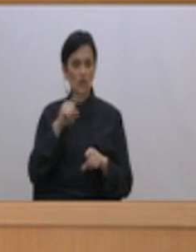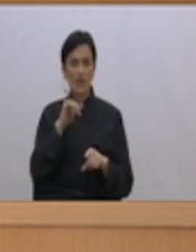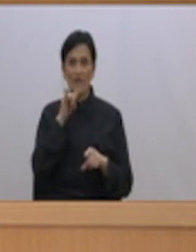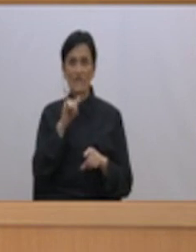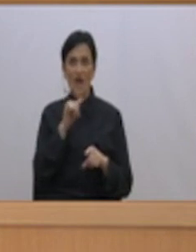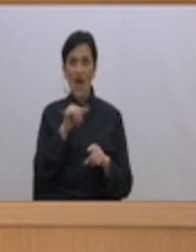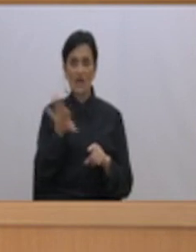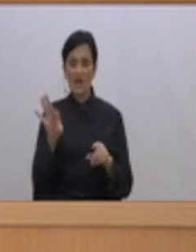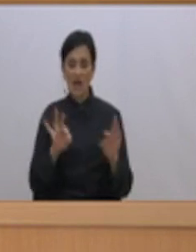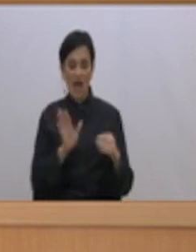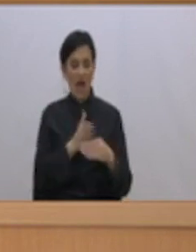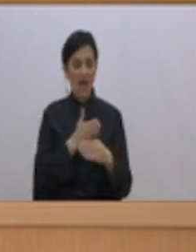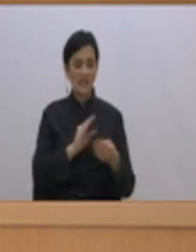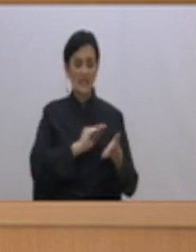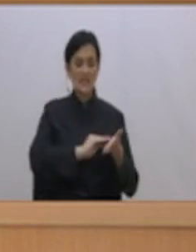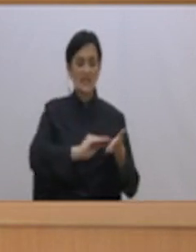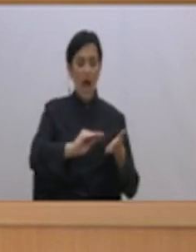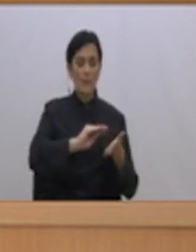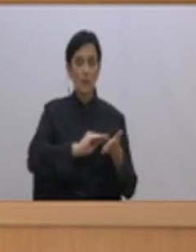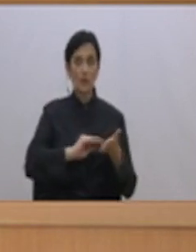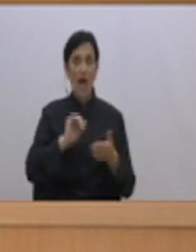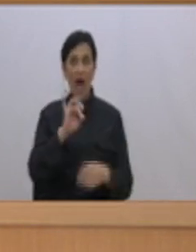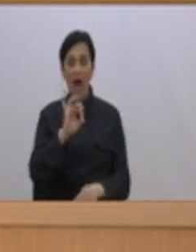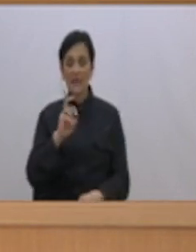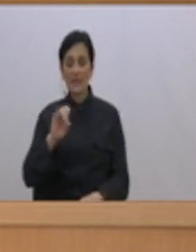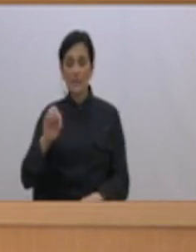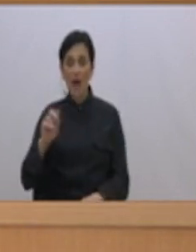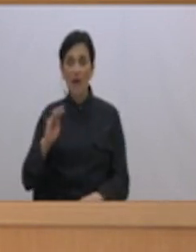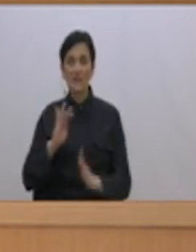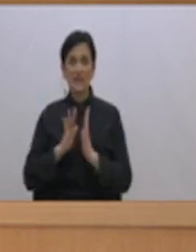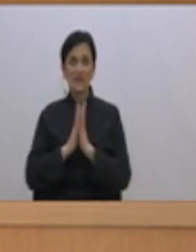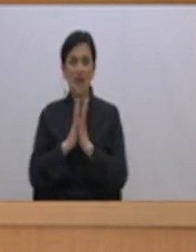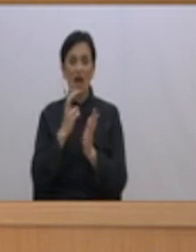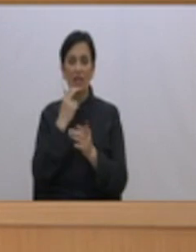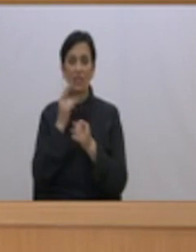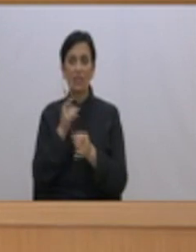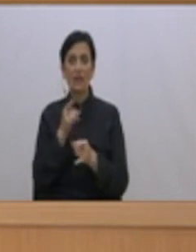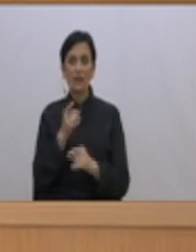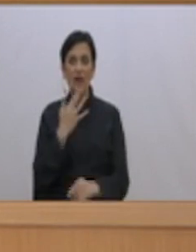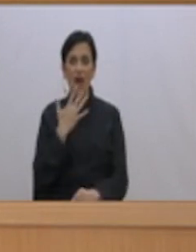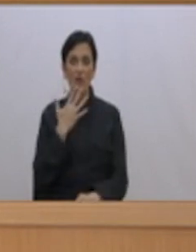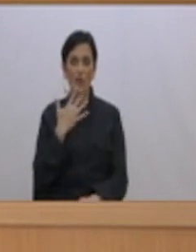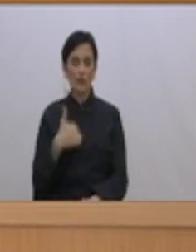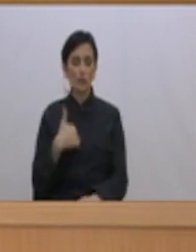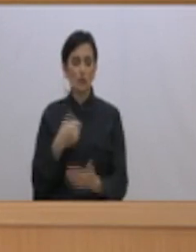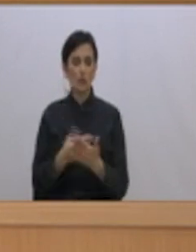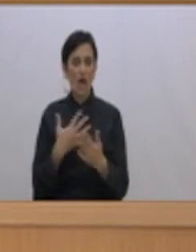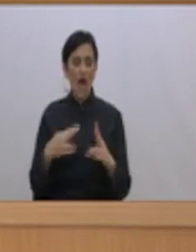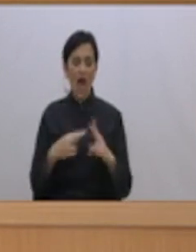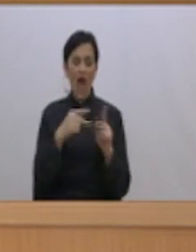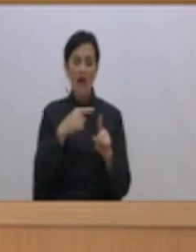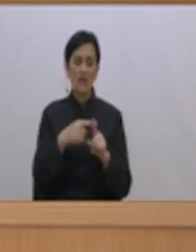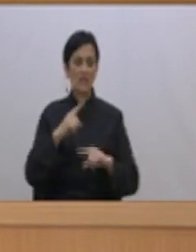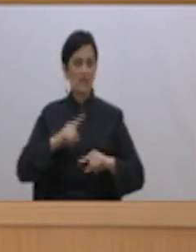ანსხვავებს ერთმანეთისგან დამწერლობას და ანბანს, ლანძღავს და დასინის ეროვნულ ღირებულებებს, ეკლესიასა თუ